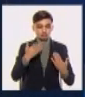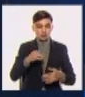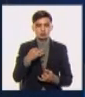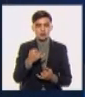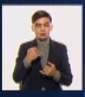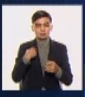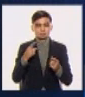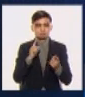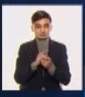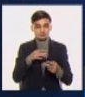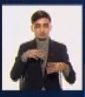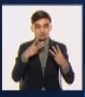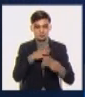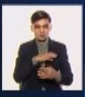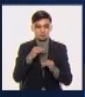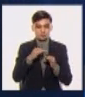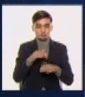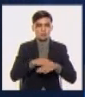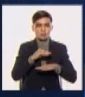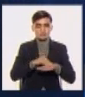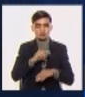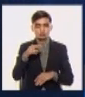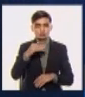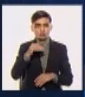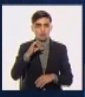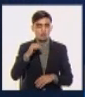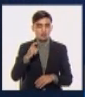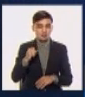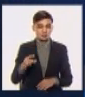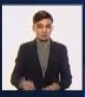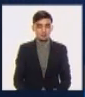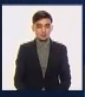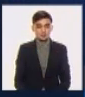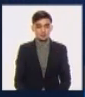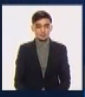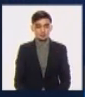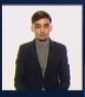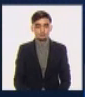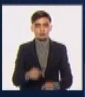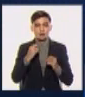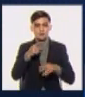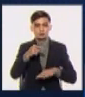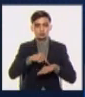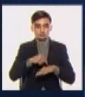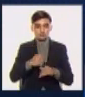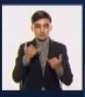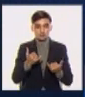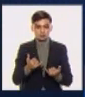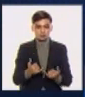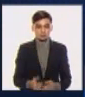сегодня нам удалось выйти с ним на связь. Добрый вечер, Джохар. Добрый вечер, Аскар. Как вы себя чувствуете